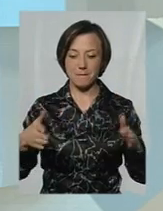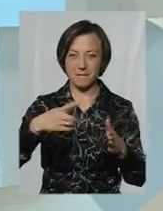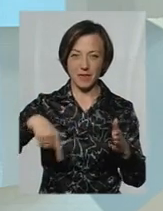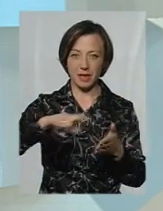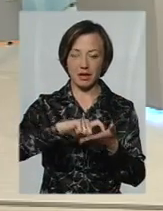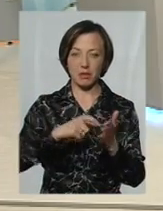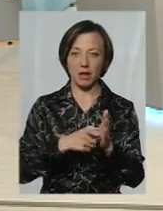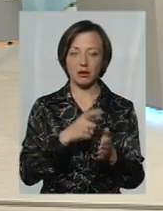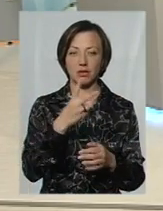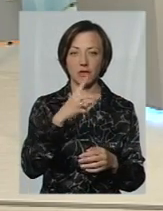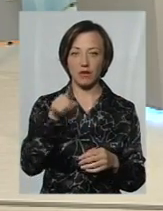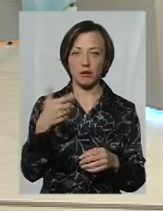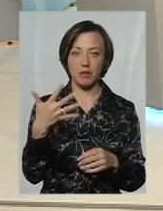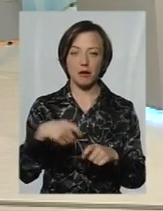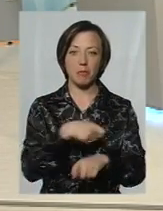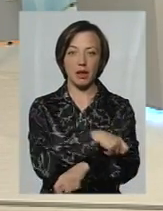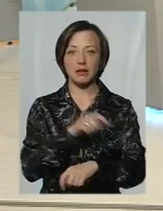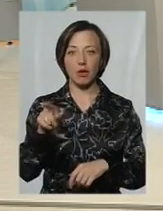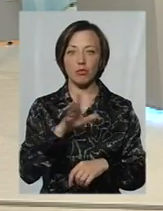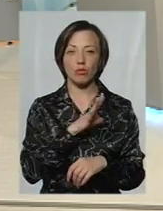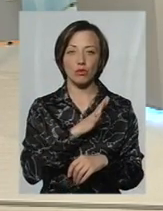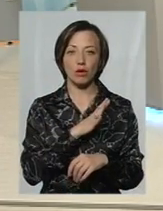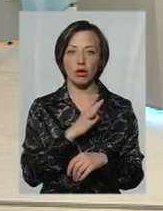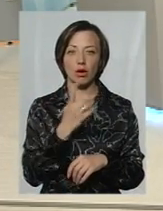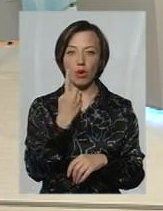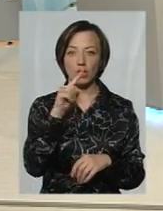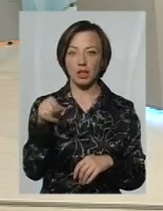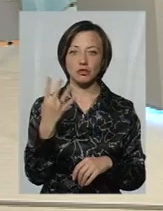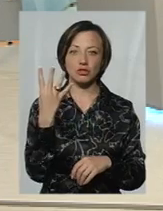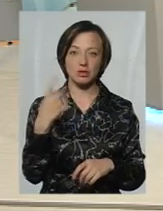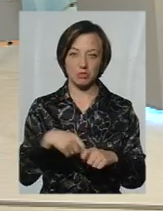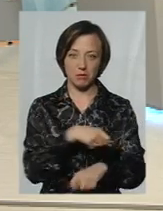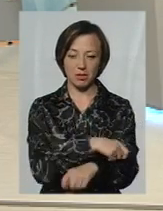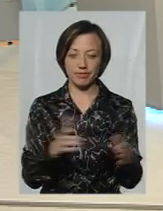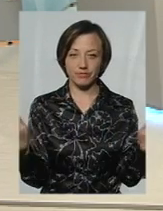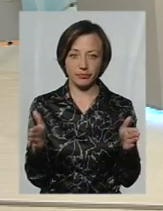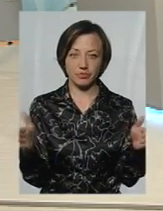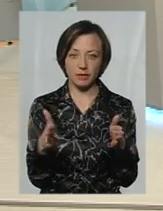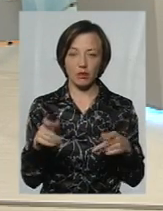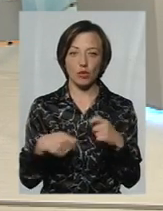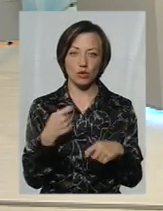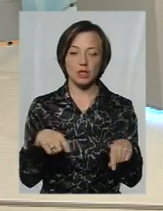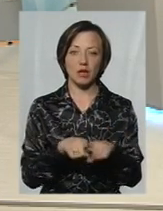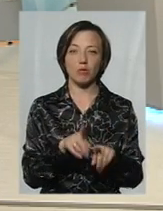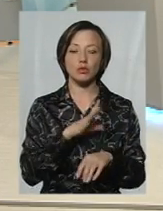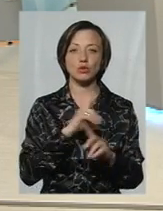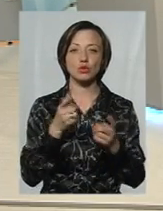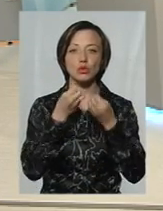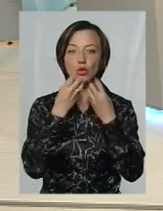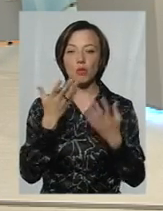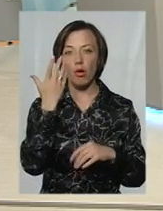від 2,5 метрів. Наразі там була 1,4. Тобто порушення такі були. І дуже добре,